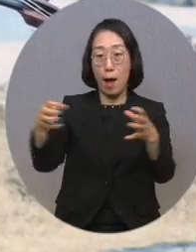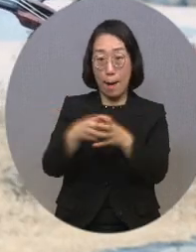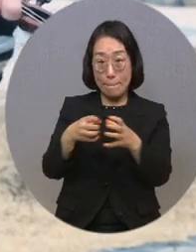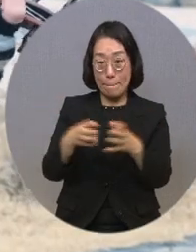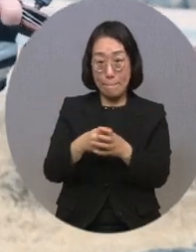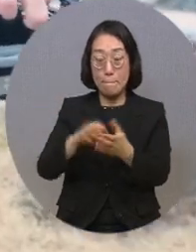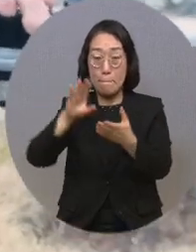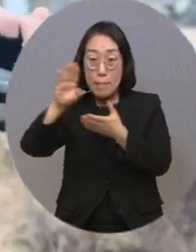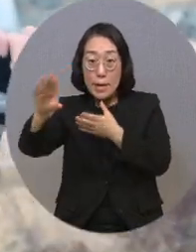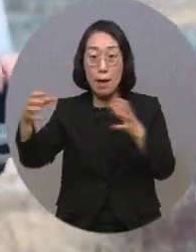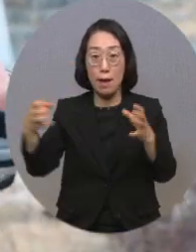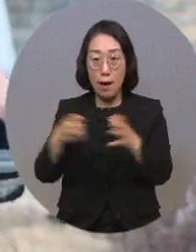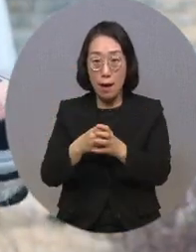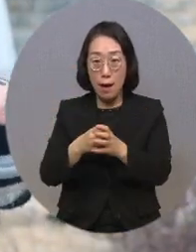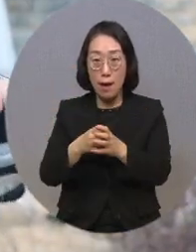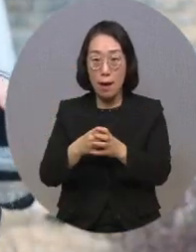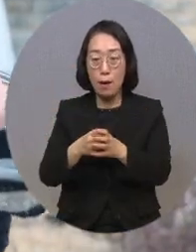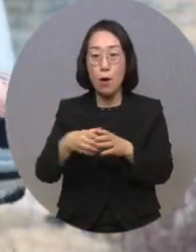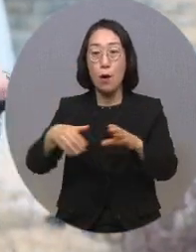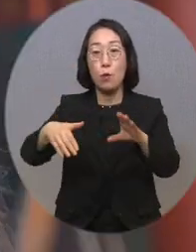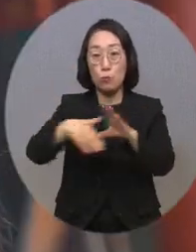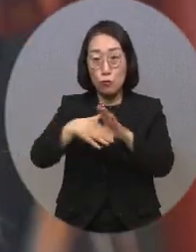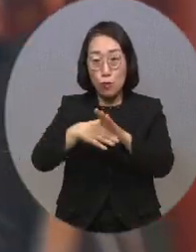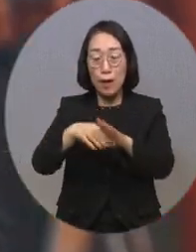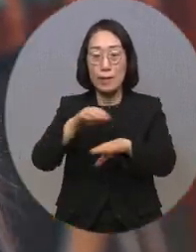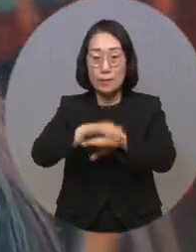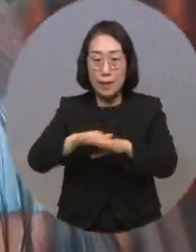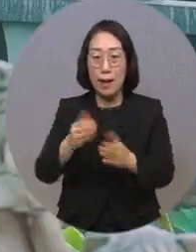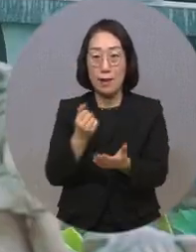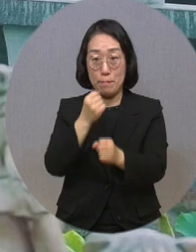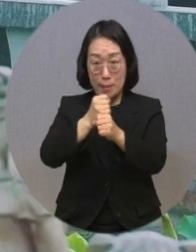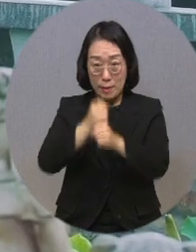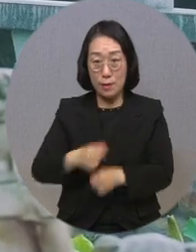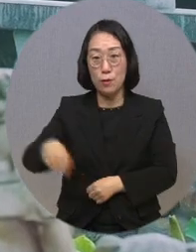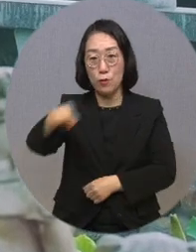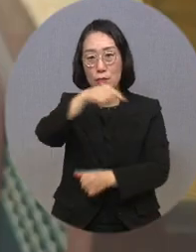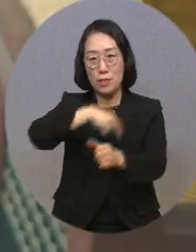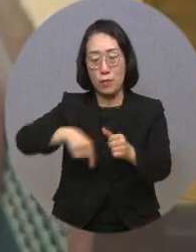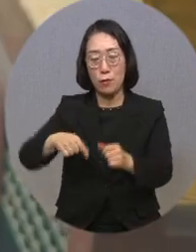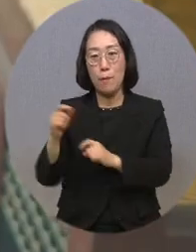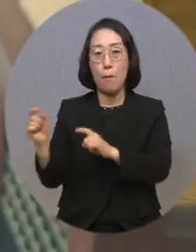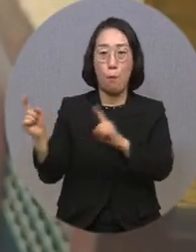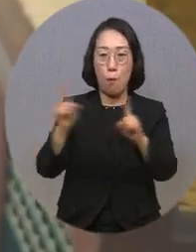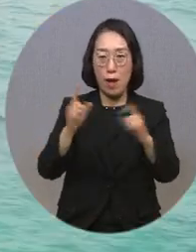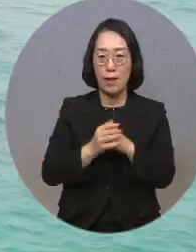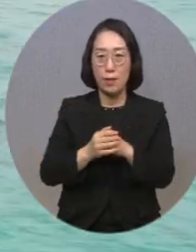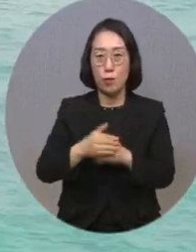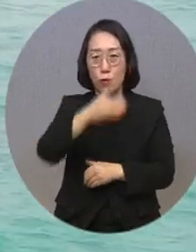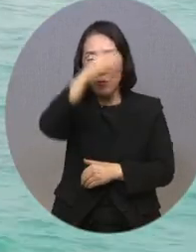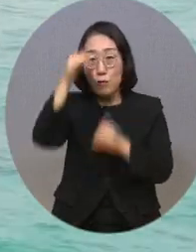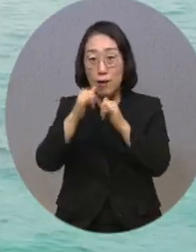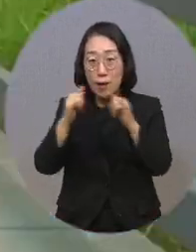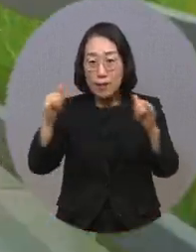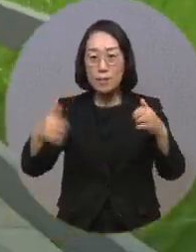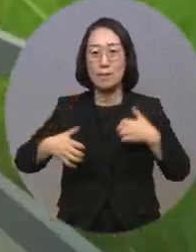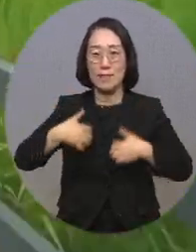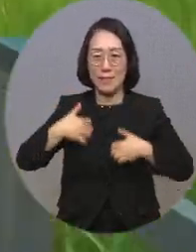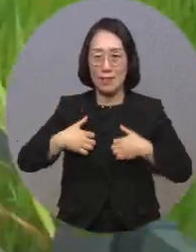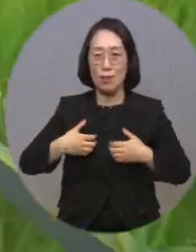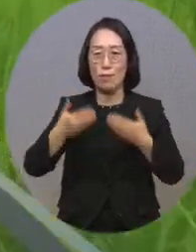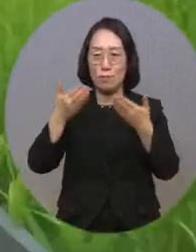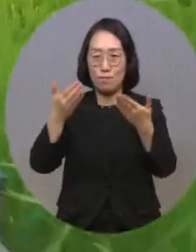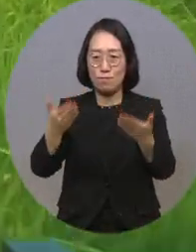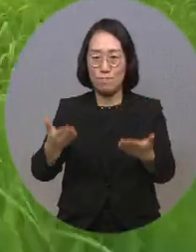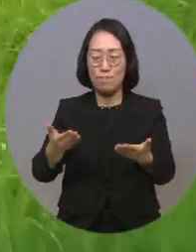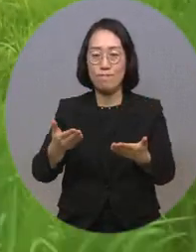융복합된 양양형 문화 콘텐츠 발굴 육성으로 지역에는 활력을, 방문객에게는 즐거움을 선사할